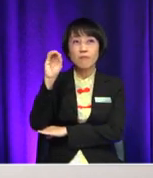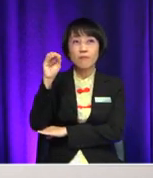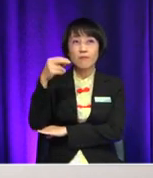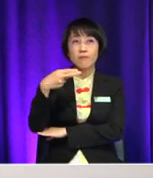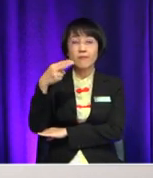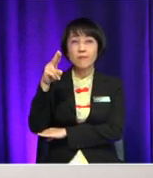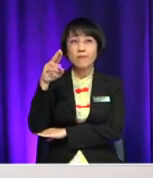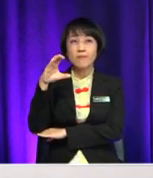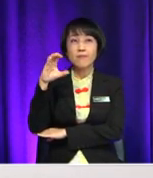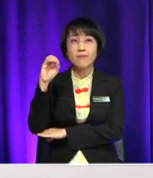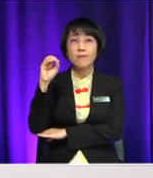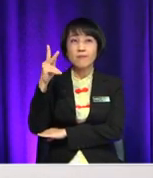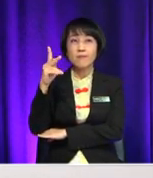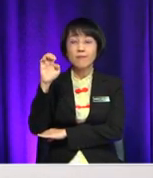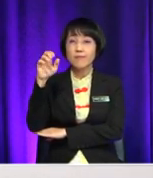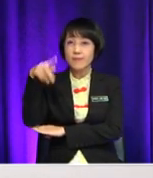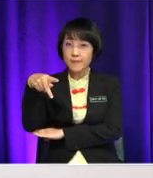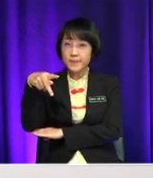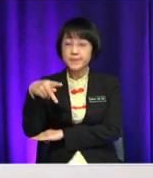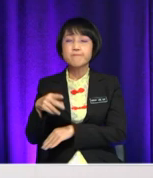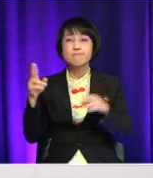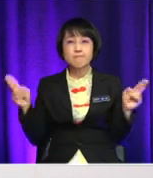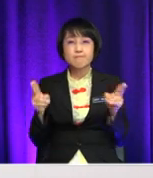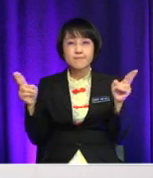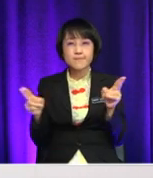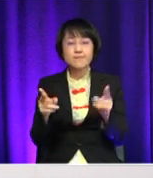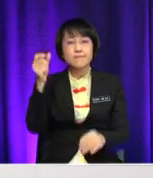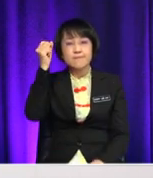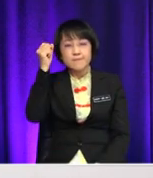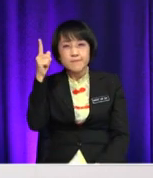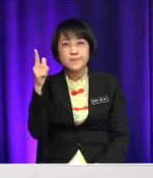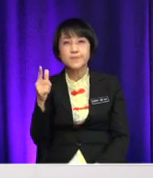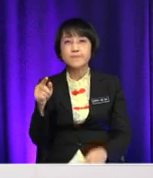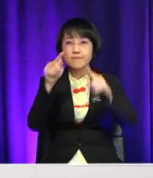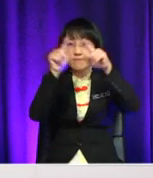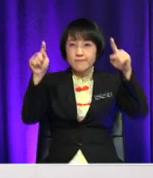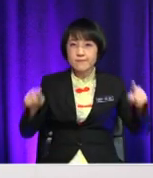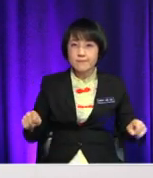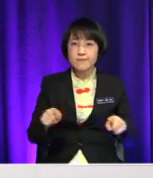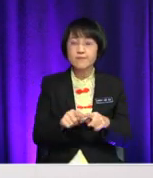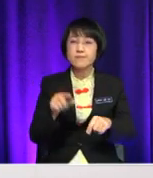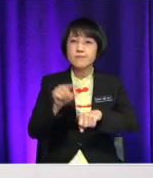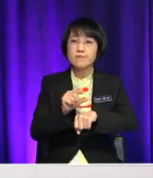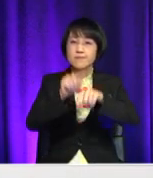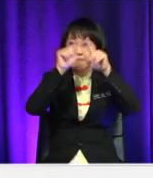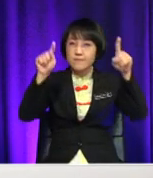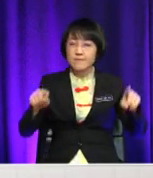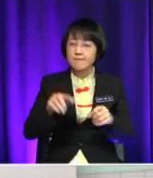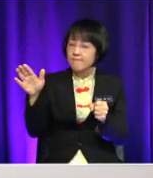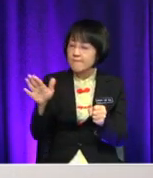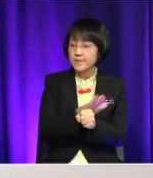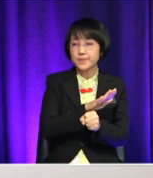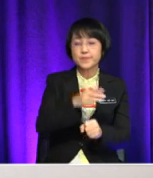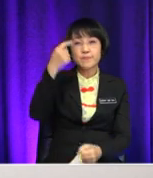dia berusaha untuk memahami kerangka tuh dan dia menggunakan kerangka itu sepenuhnya untuk bertutup